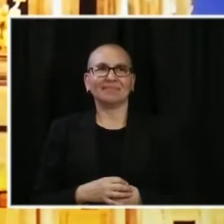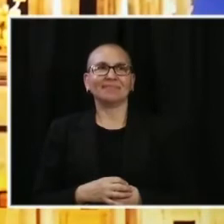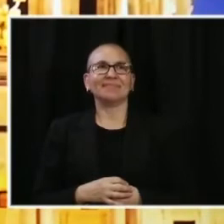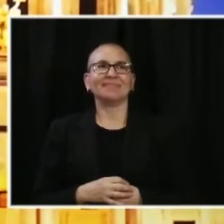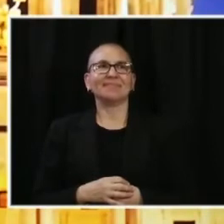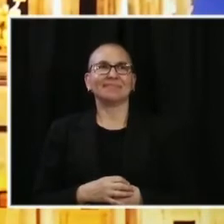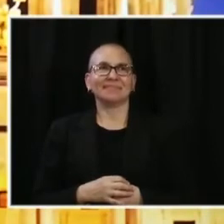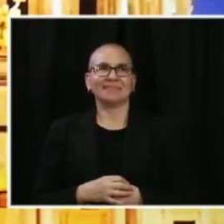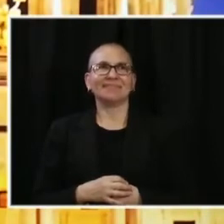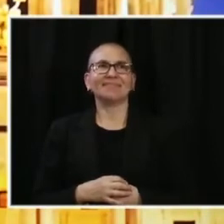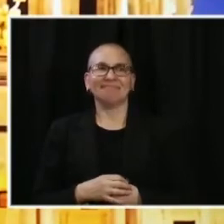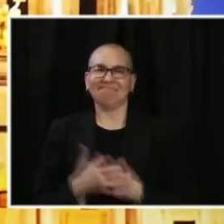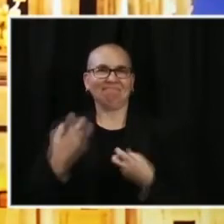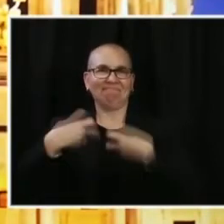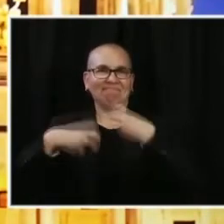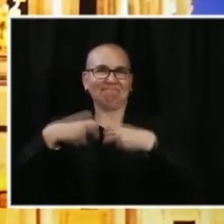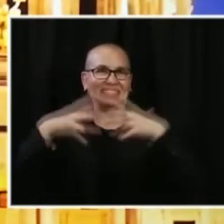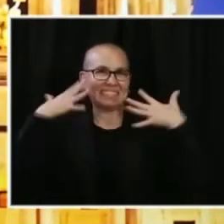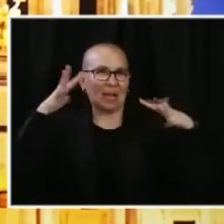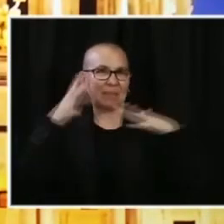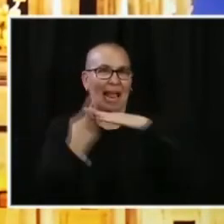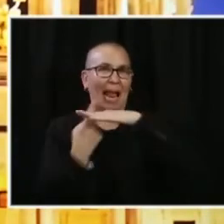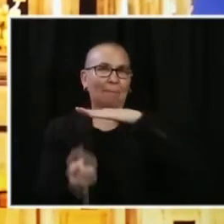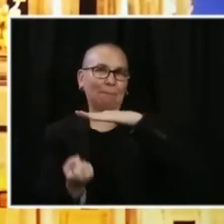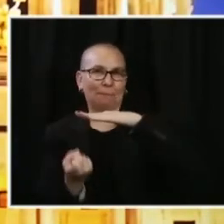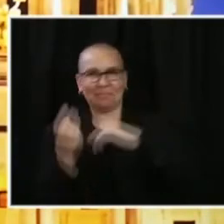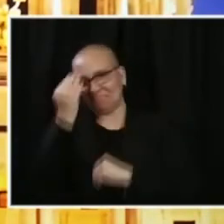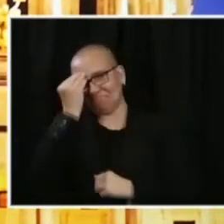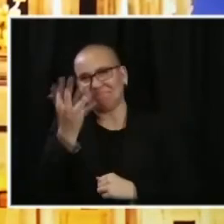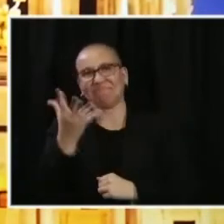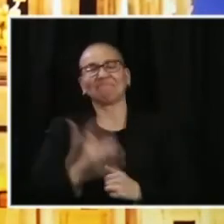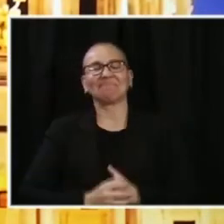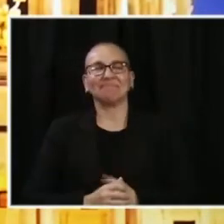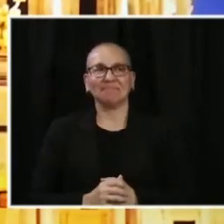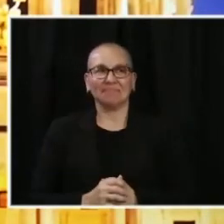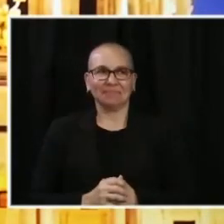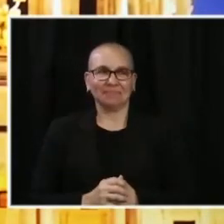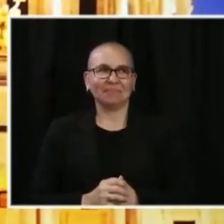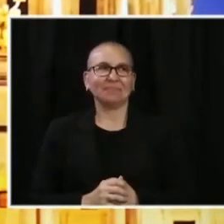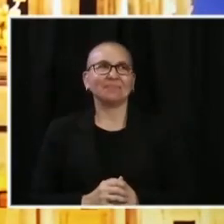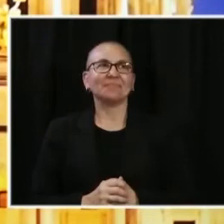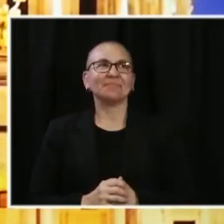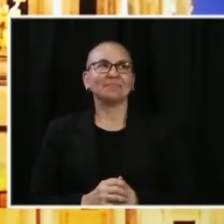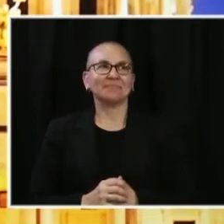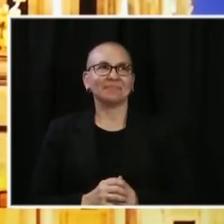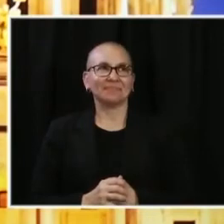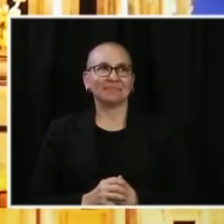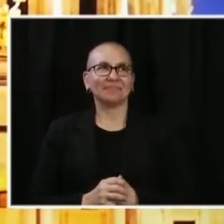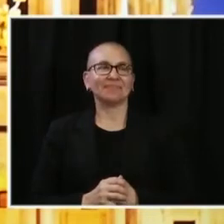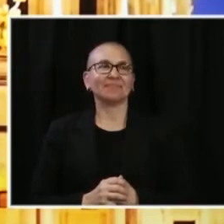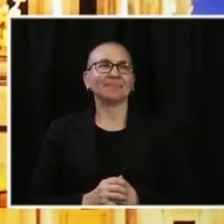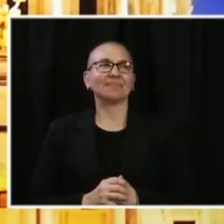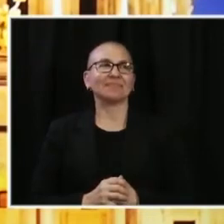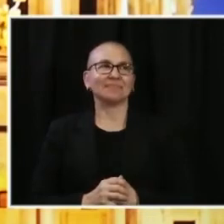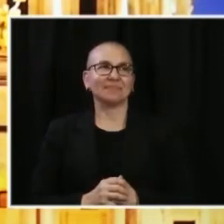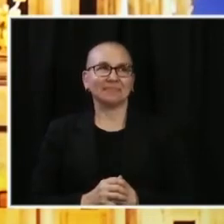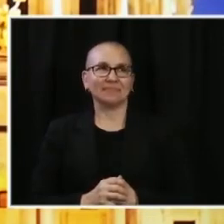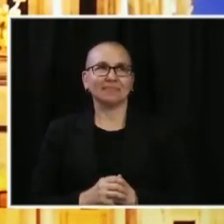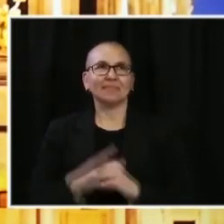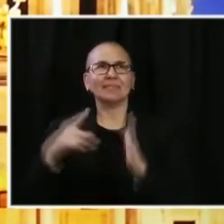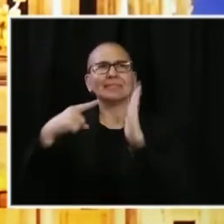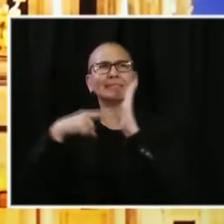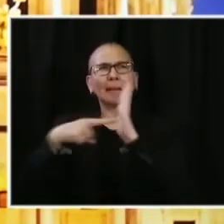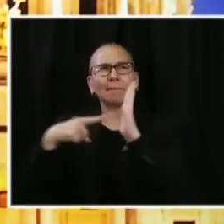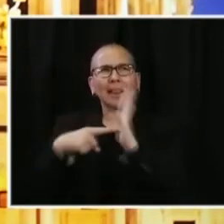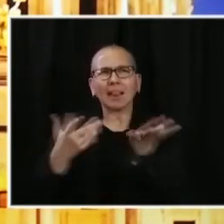gì bộ đi cả có tí ó thở nên nhớ suy gì nên nhớ hoàn tệ có tí bé rồi chị khỏi kể nhớ ok rồi nên nhớ tự